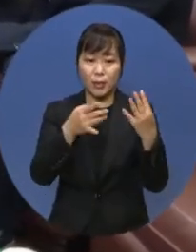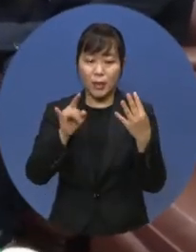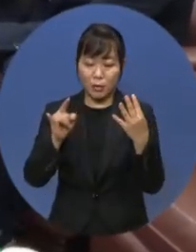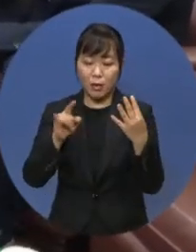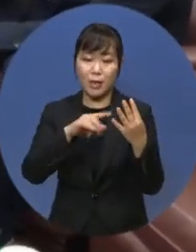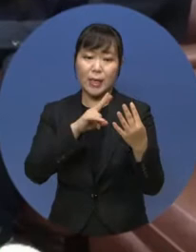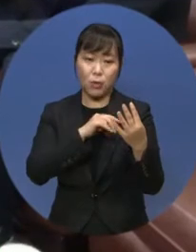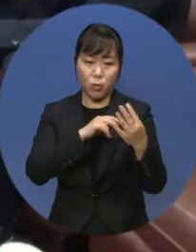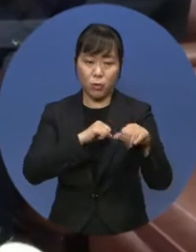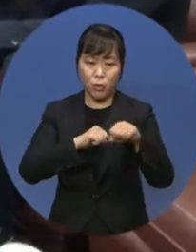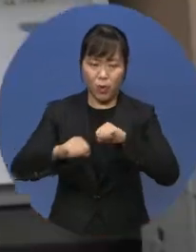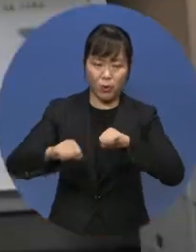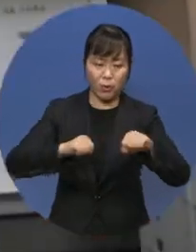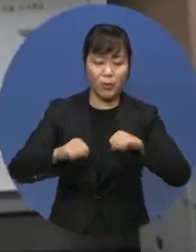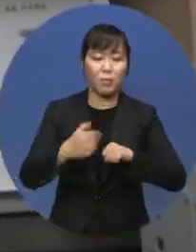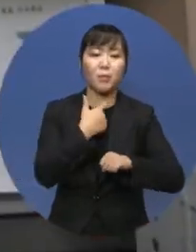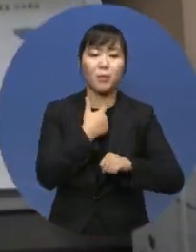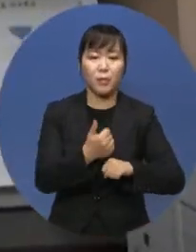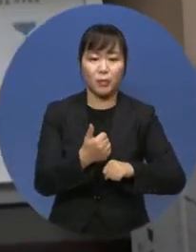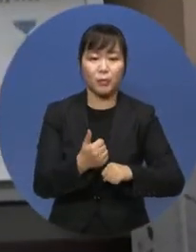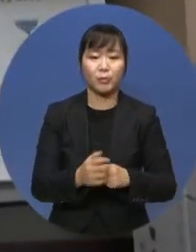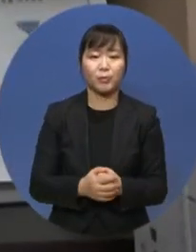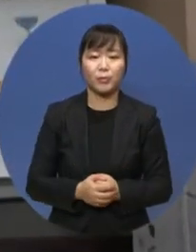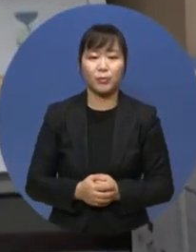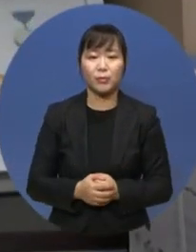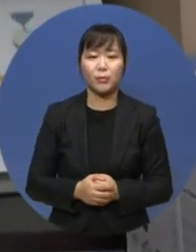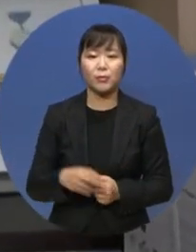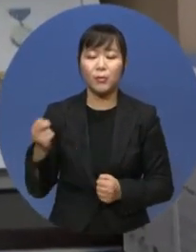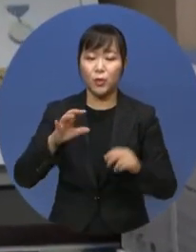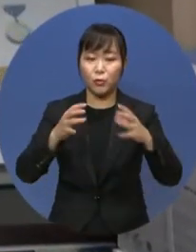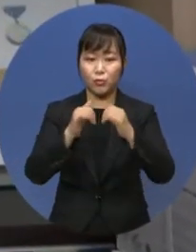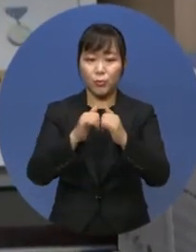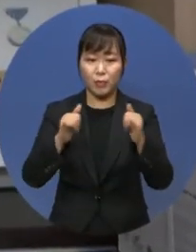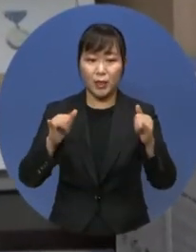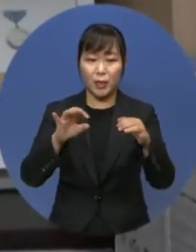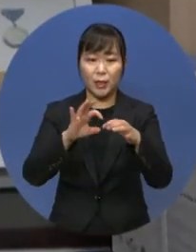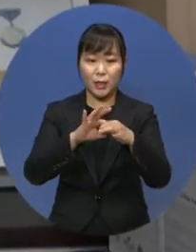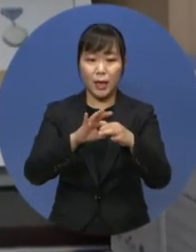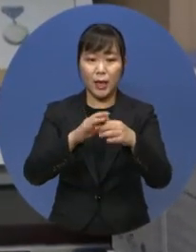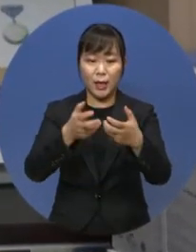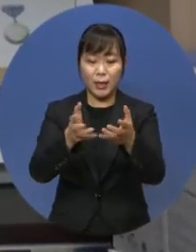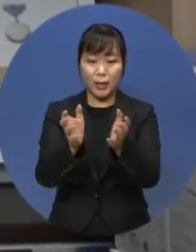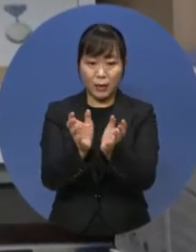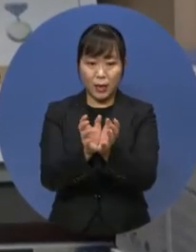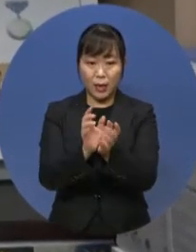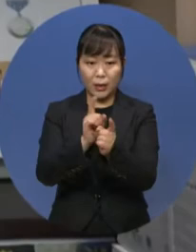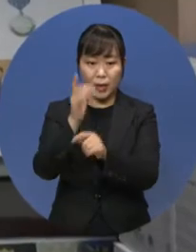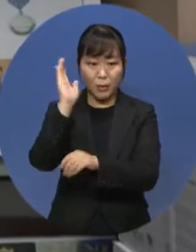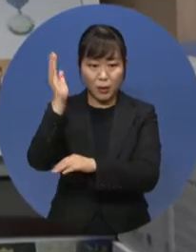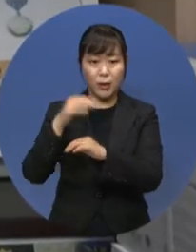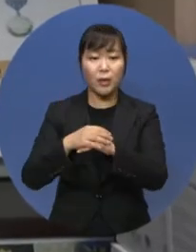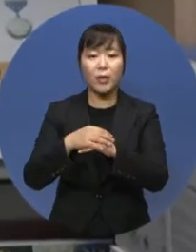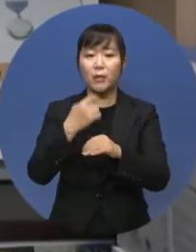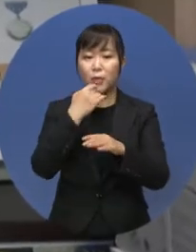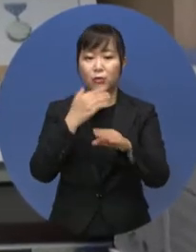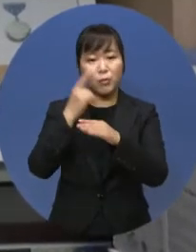4대까지 의원으로서 의정 활동을 전개. 또한 국민의당 대변인, 민주평화당